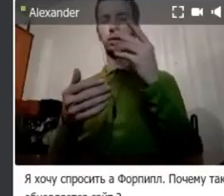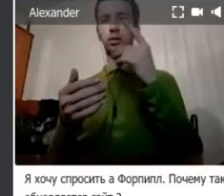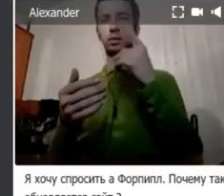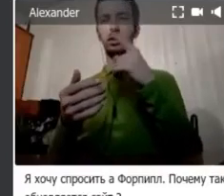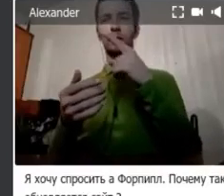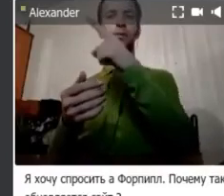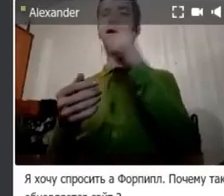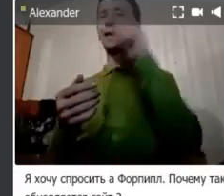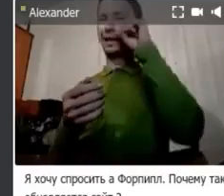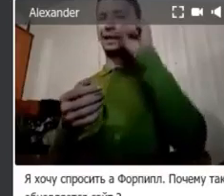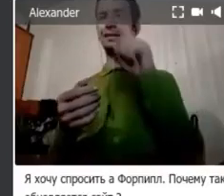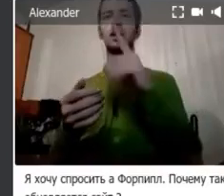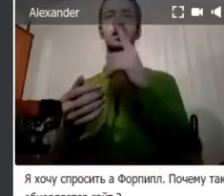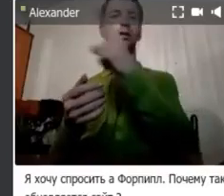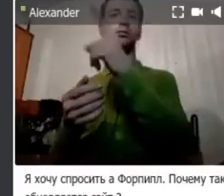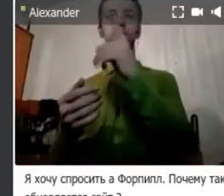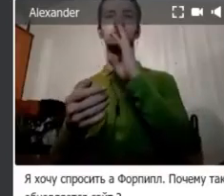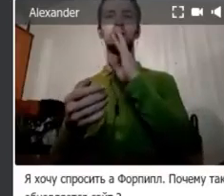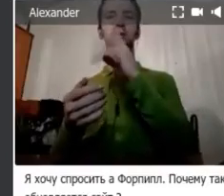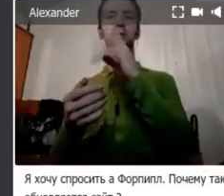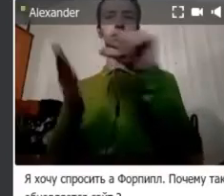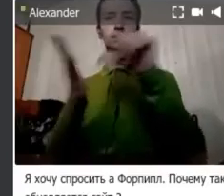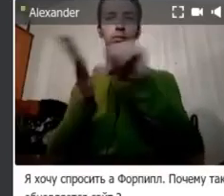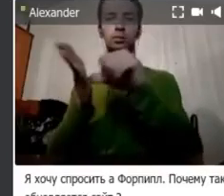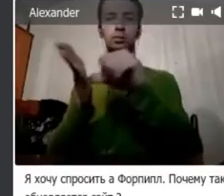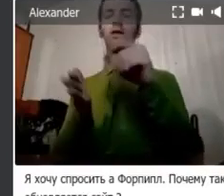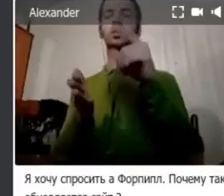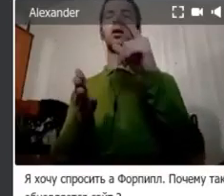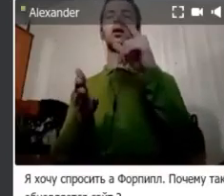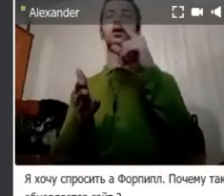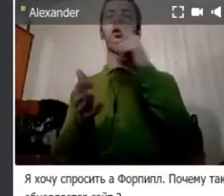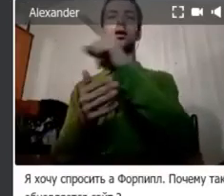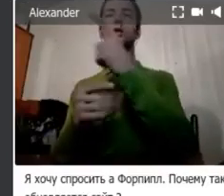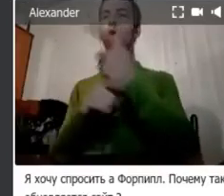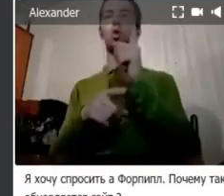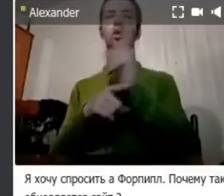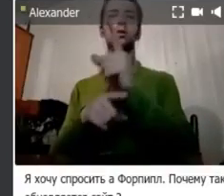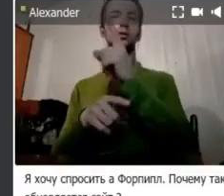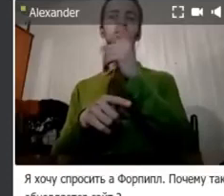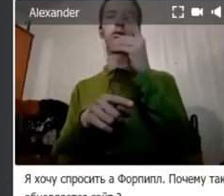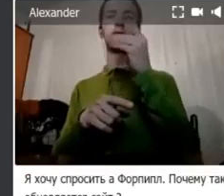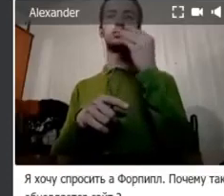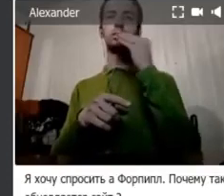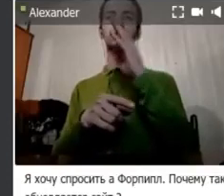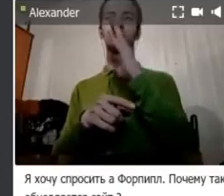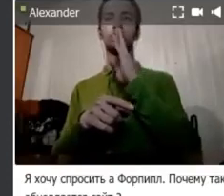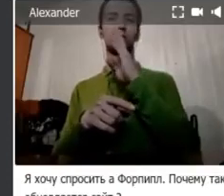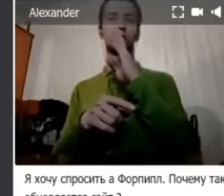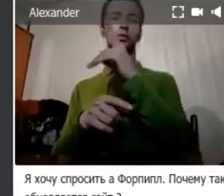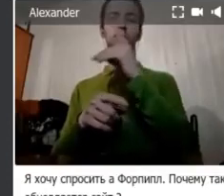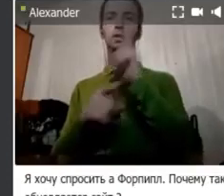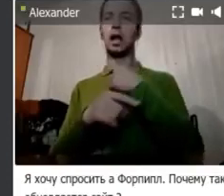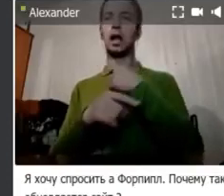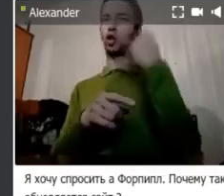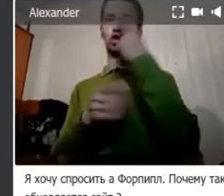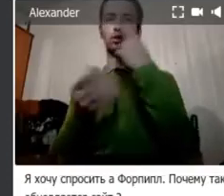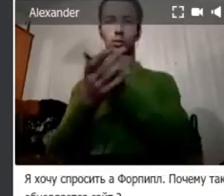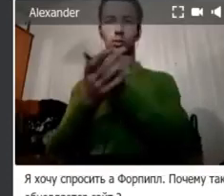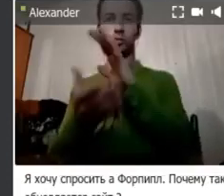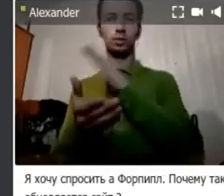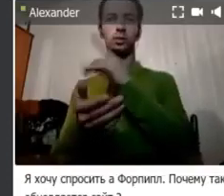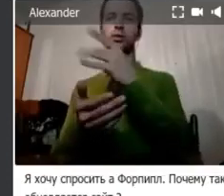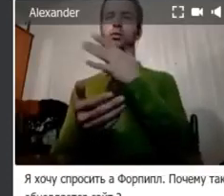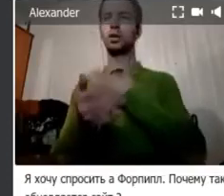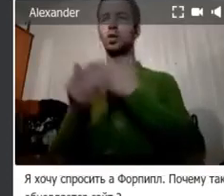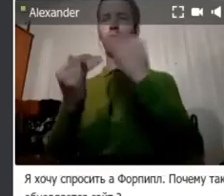лет. То есть, вдумайтесь, таких клиентов просто вот в MLM-компании их